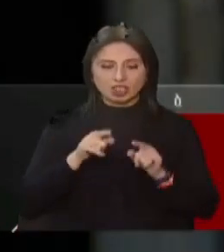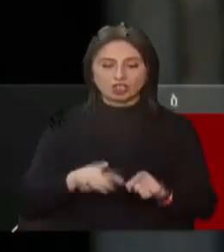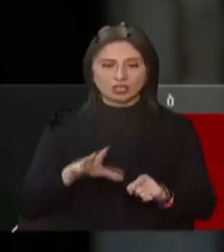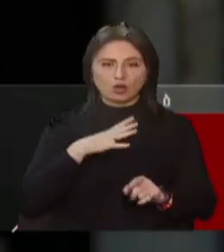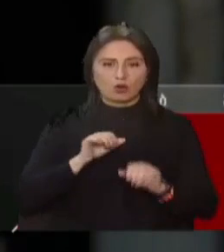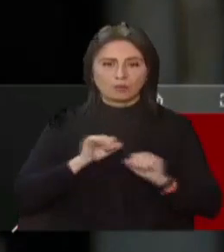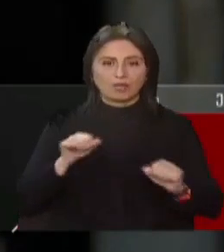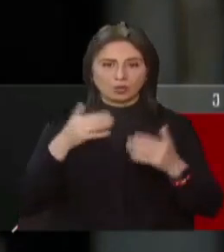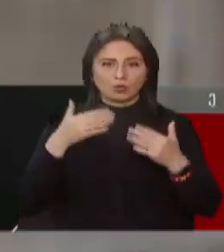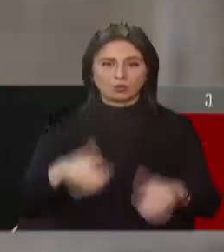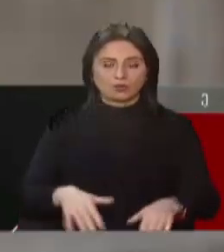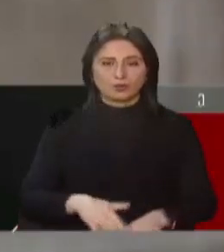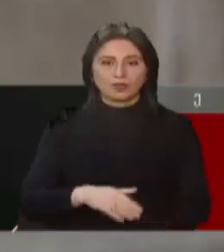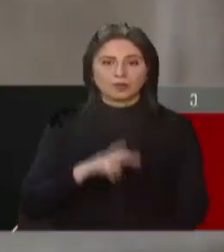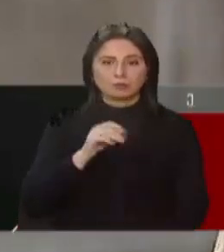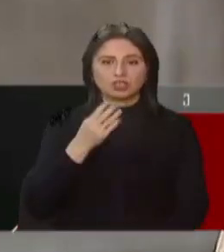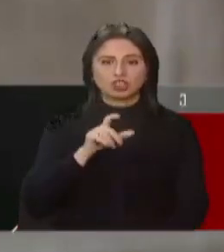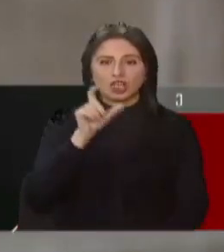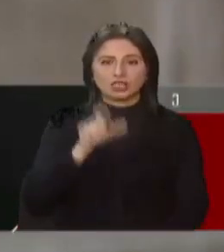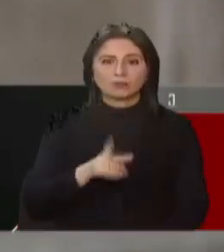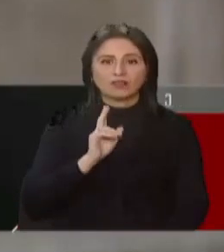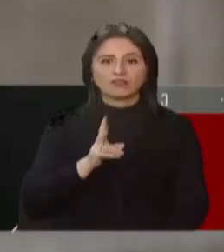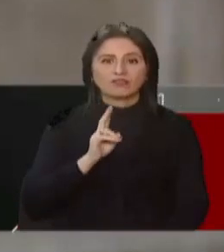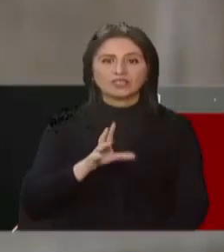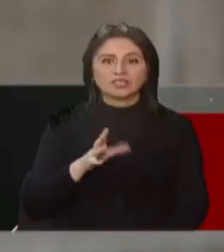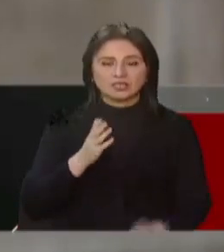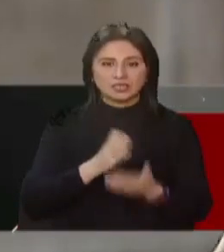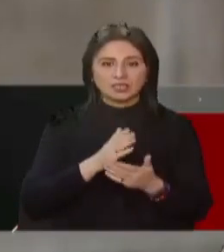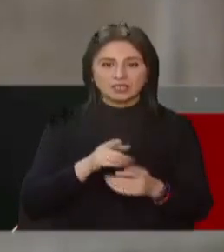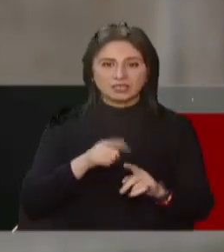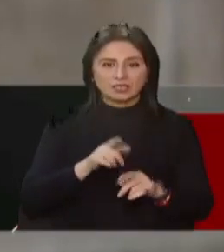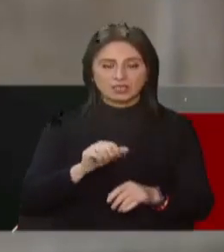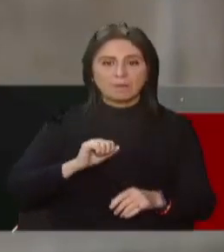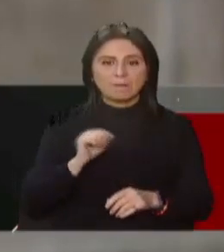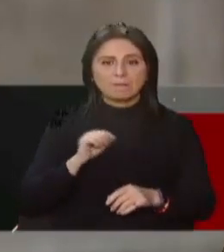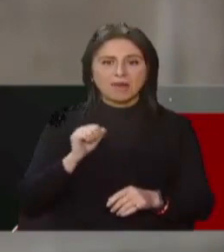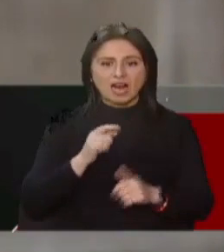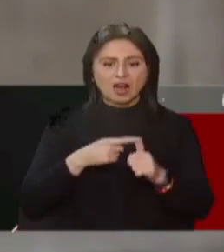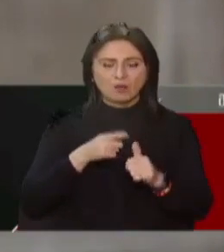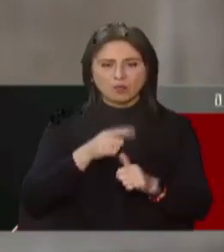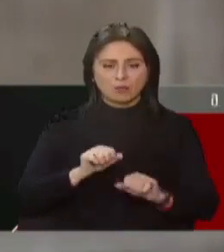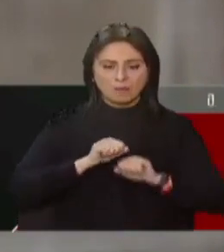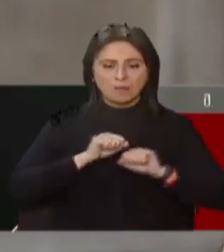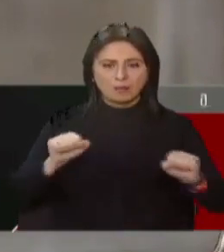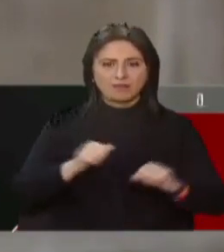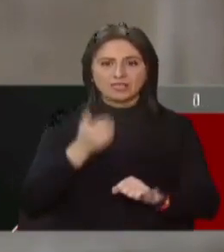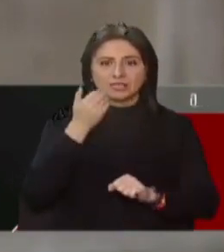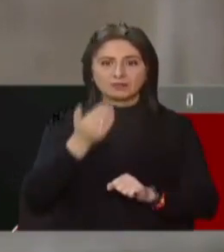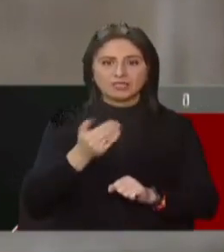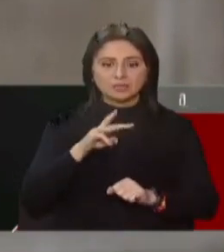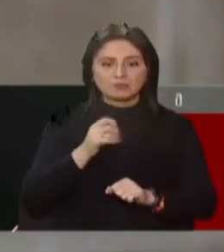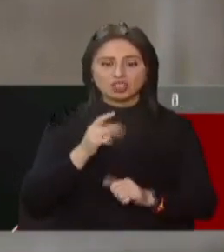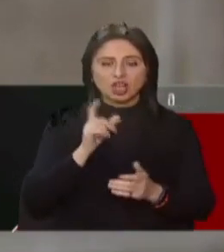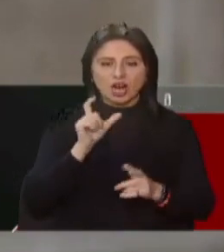იყო გმირი. ნიშა იყო ეს ადამიანი, რომელიც გახდა ეტალონი მეგობრობის, ეტალონი მამაცობის. ნიშა არის